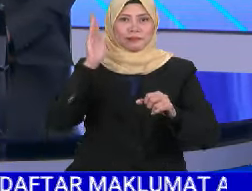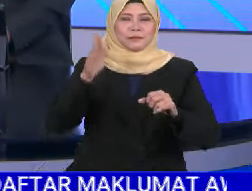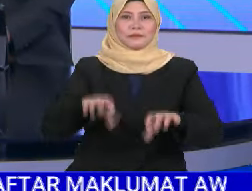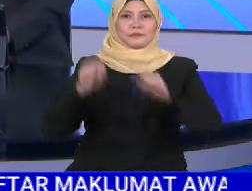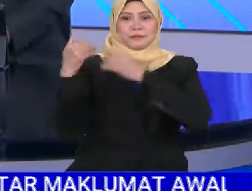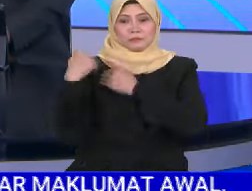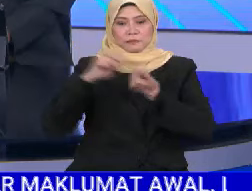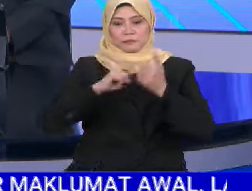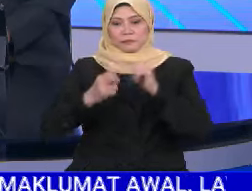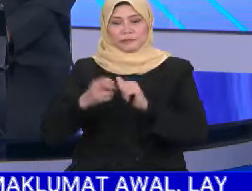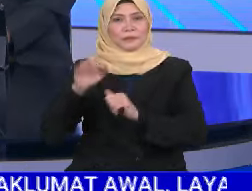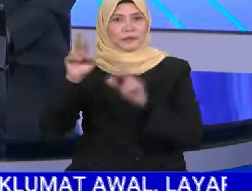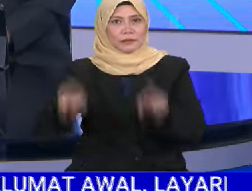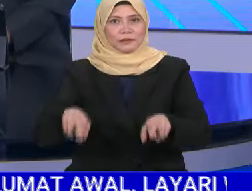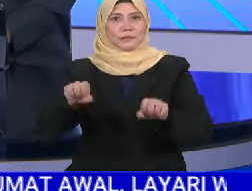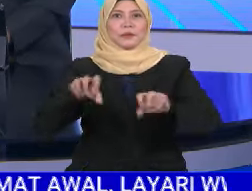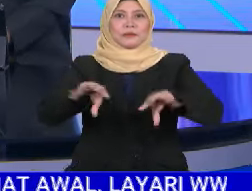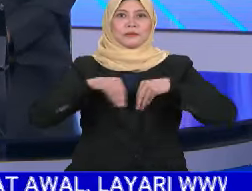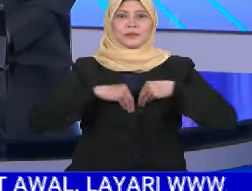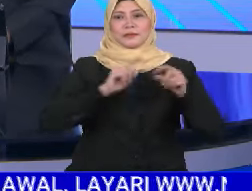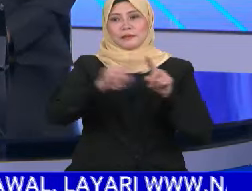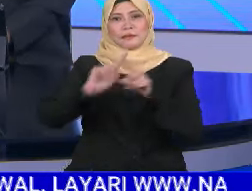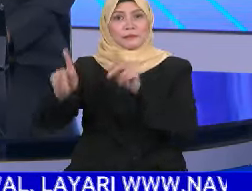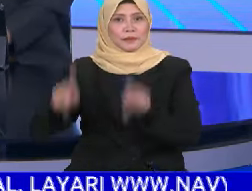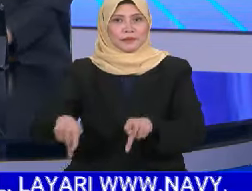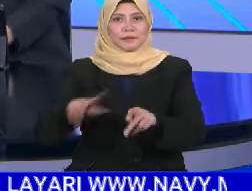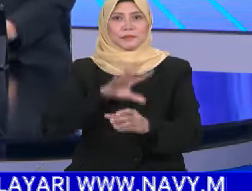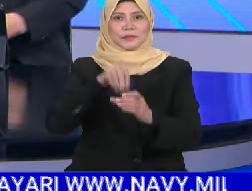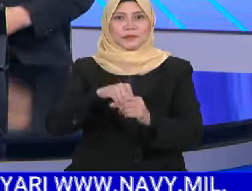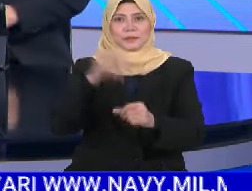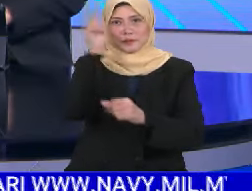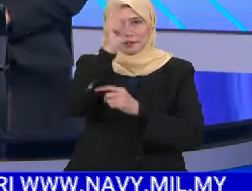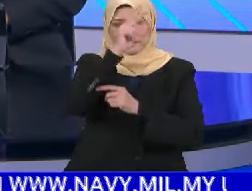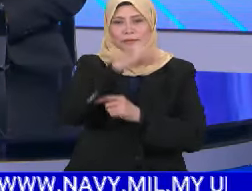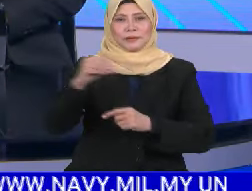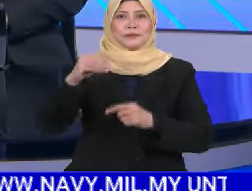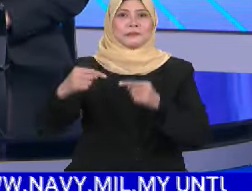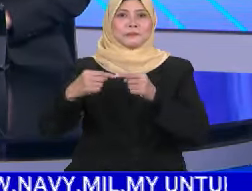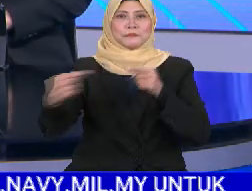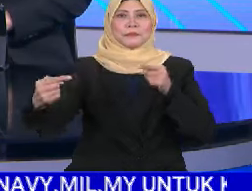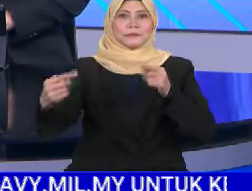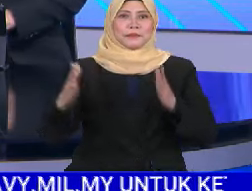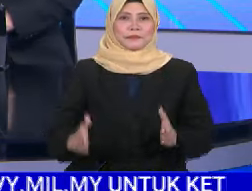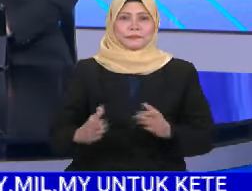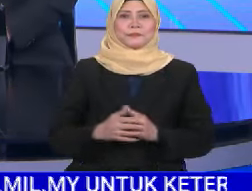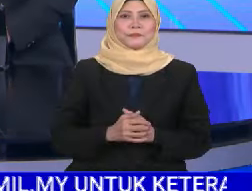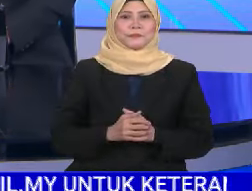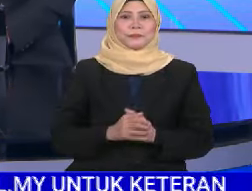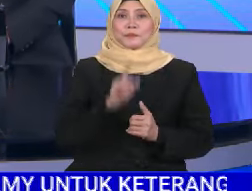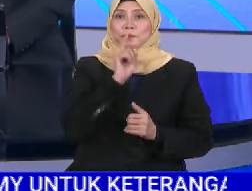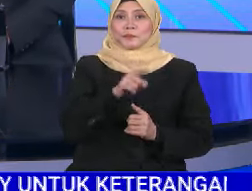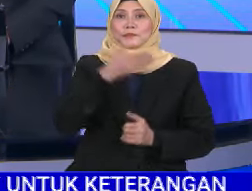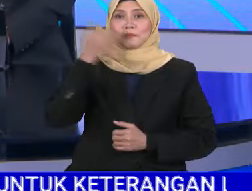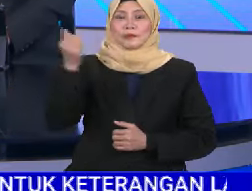rakyat diselesaikan diterima baik oleh pelbagai pihak termasuk parti kerajaan dan pembangkang. Malah ia juga merupakan